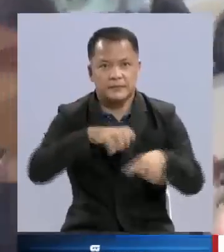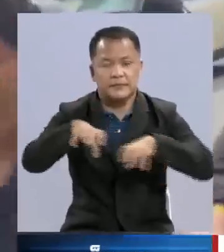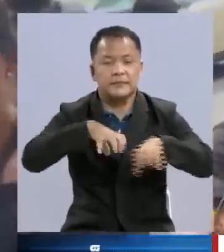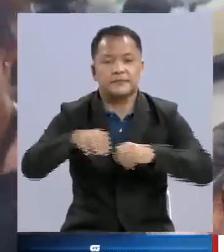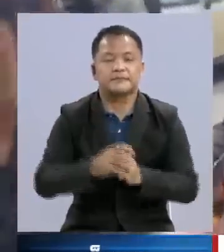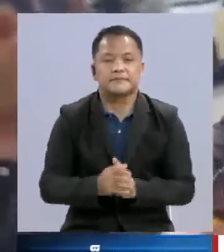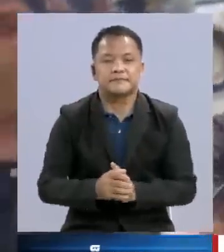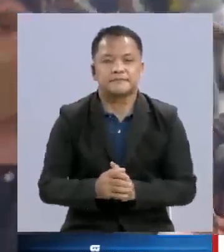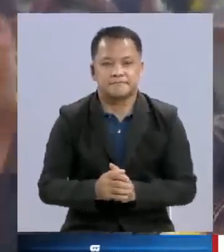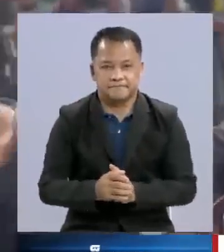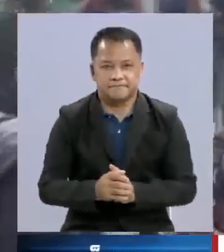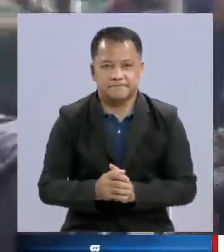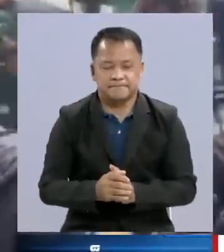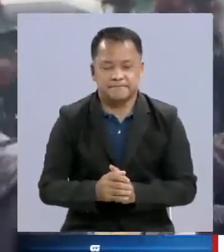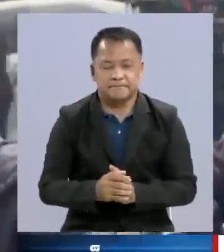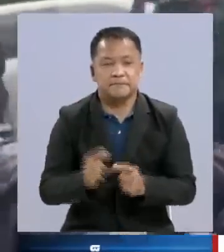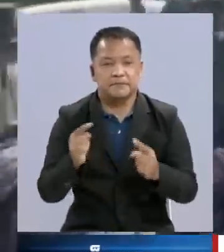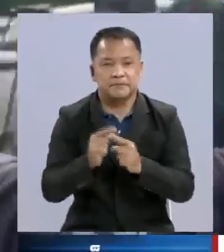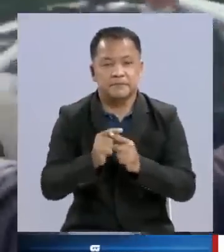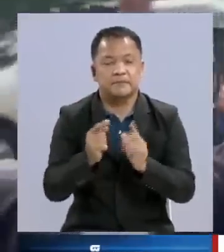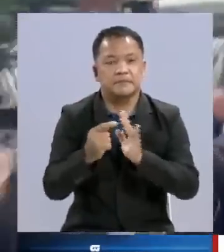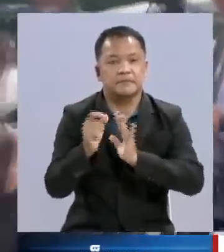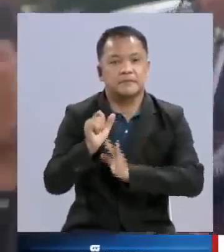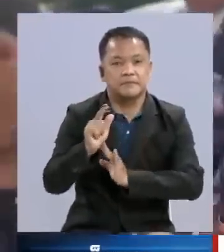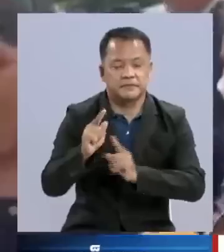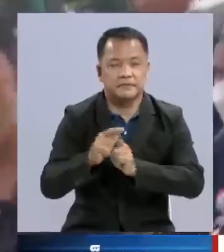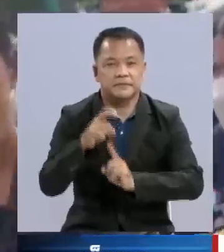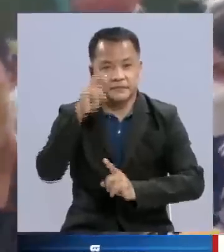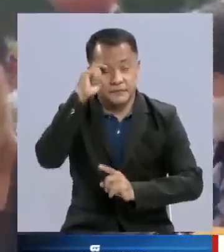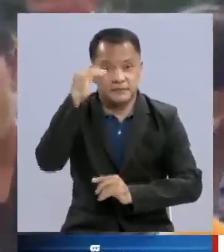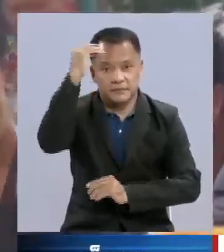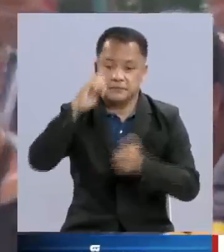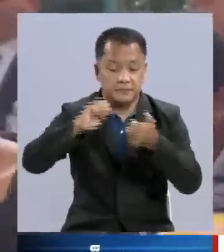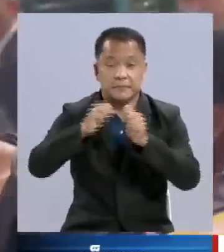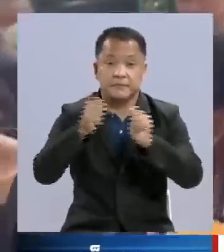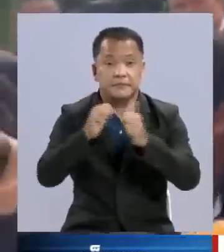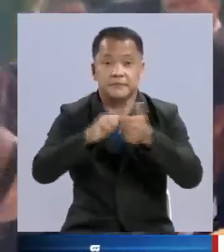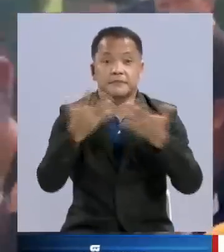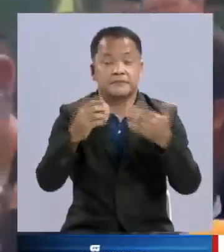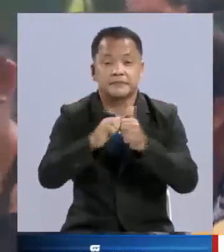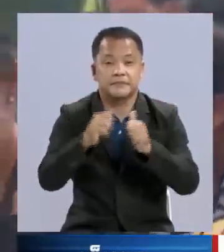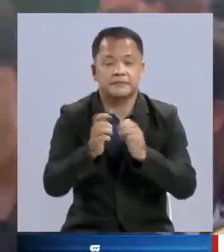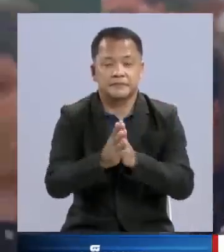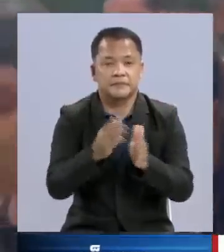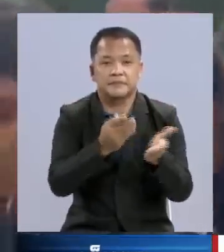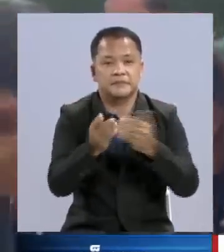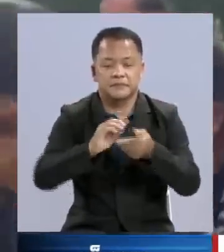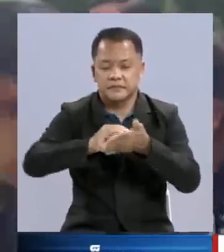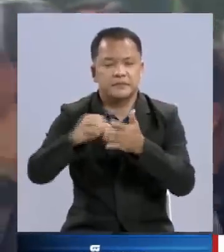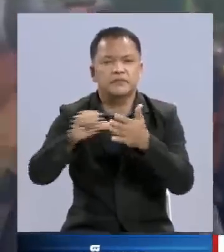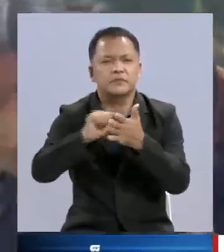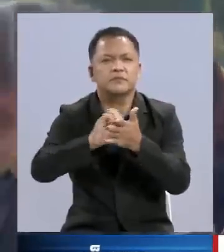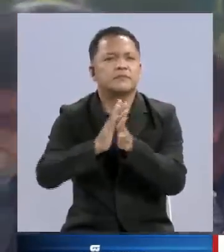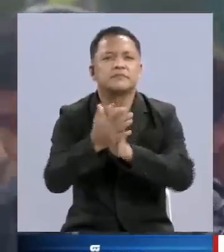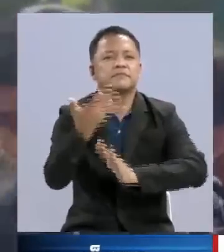ที่ เนี่ยครับอย่างกรณีของคุณเศรษฐาเองเนี่ยก็บอกว่าไม่ได้มีปัญหาอะไรเนี่ยนะครับจึงไม่จำเป็นต้องปรับความเข้าใจอะไ